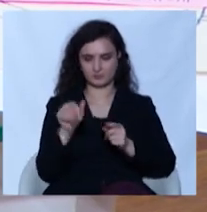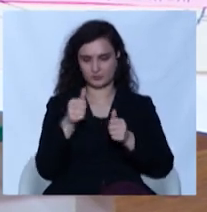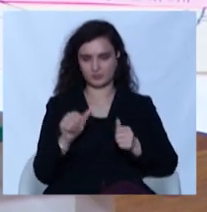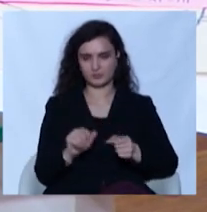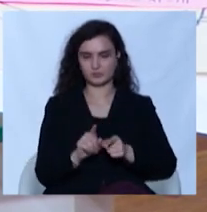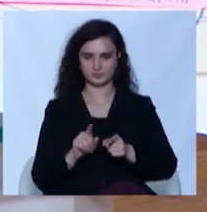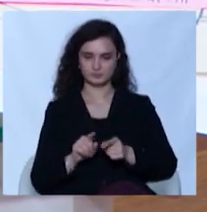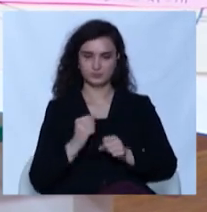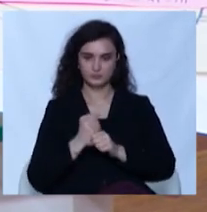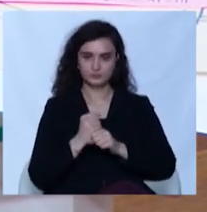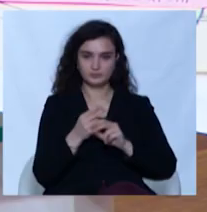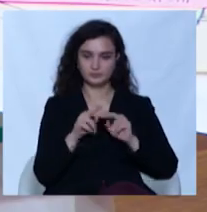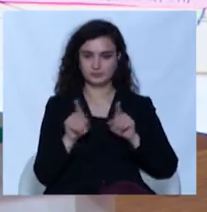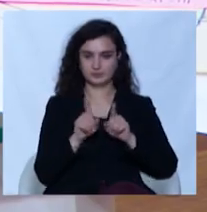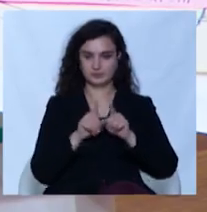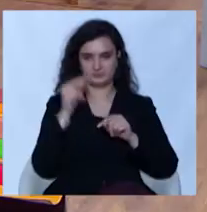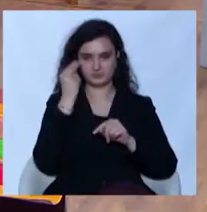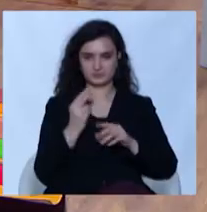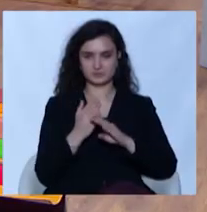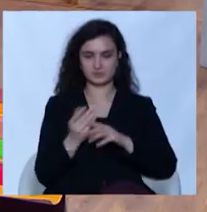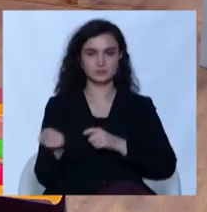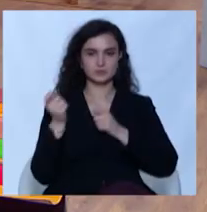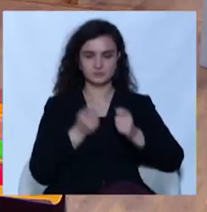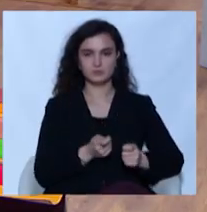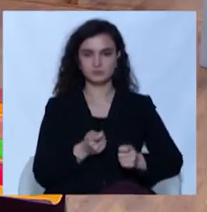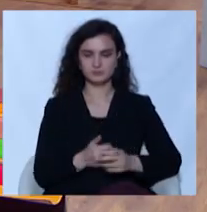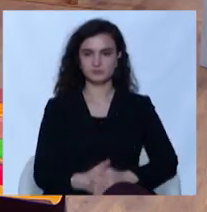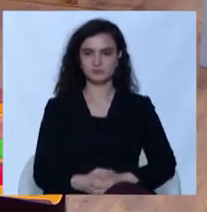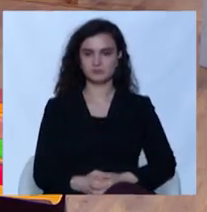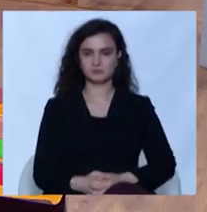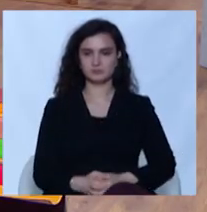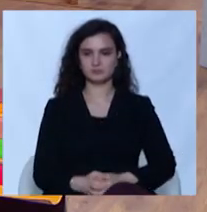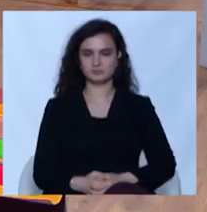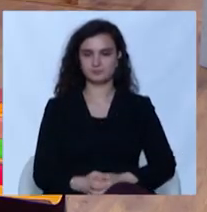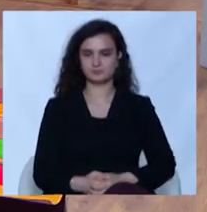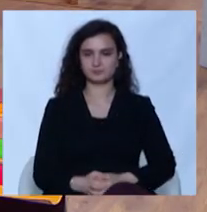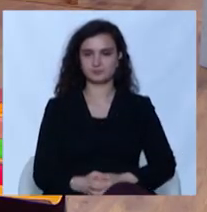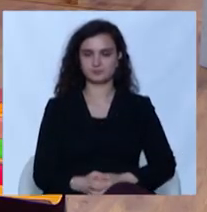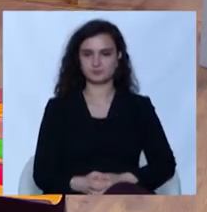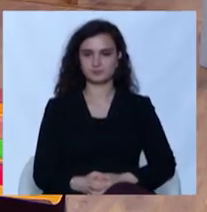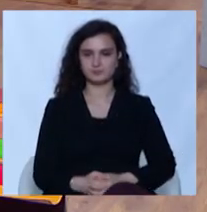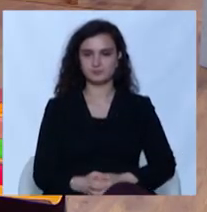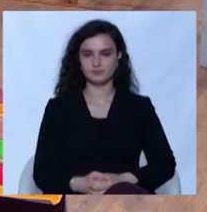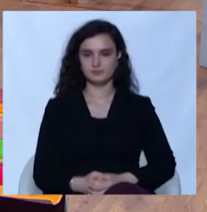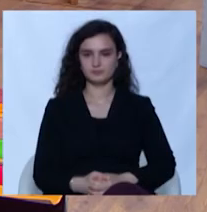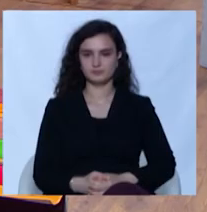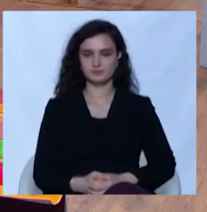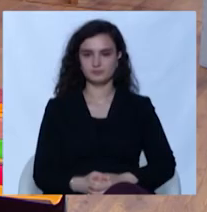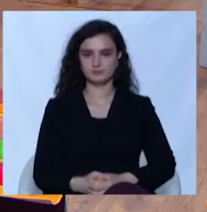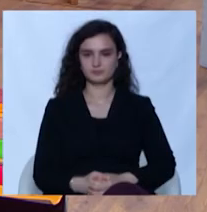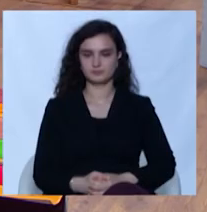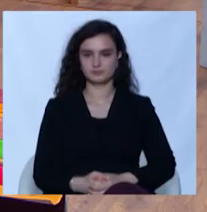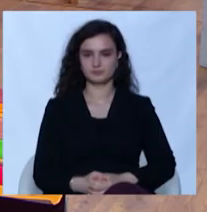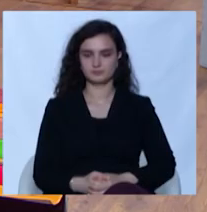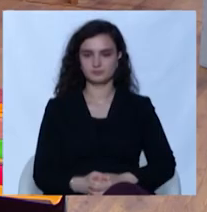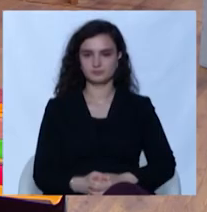ჩრდილი გავუკეთოთ. ამიტომ აი ესეთი ფანქარი მაქვს წამოღებული, რომლითაც არ გამოდის, მაგრამ